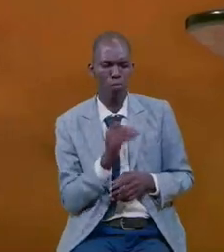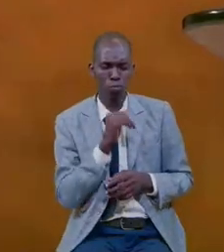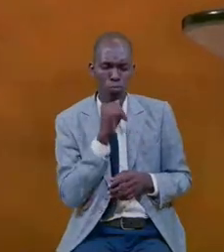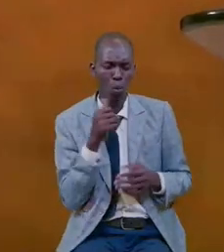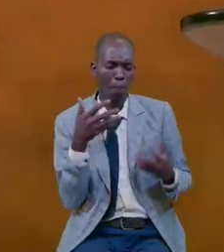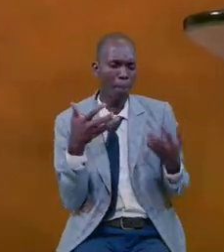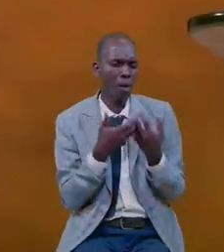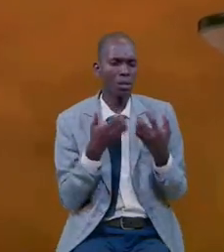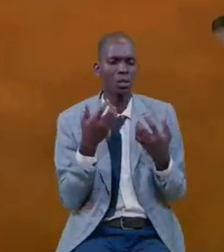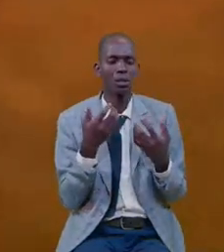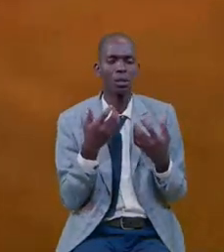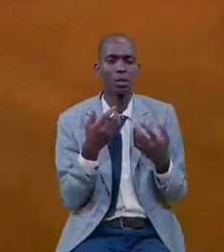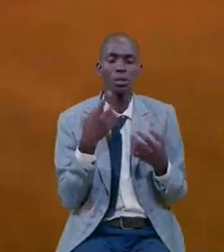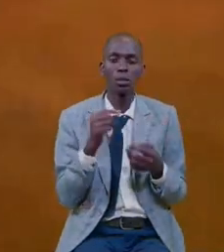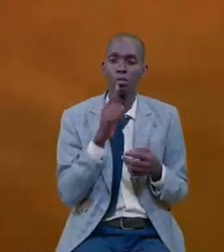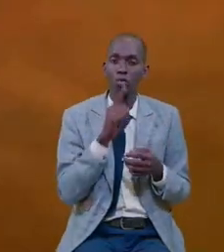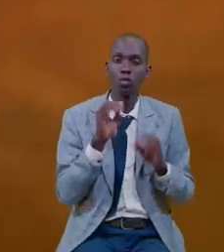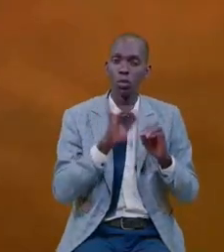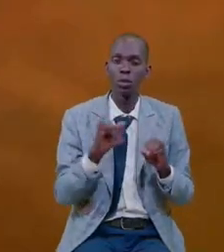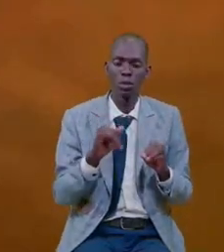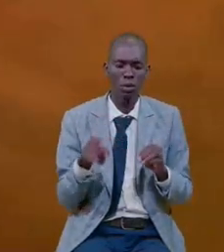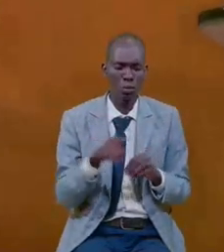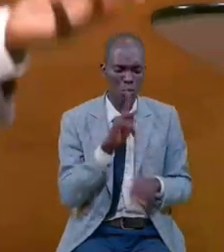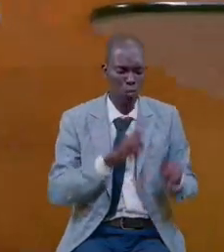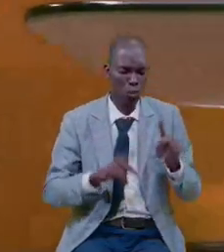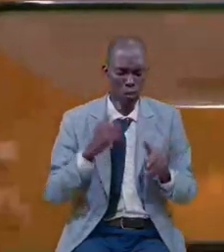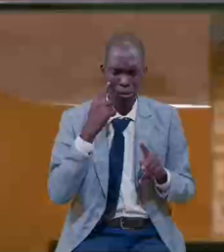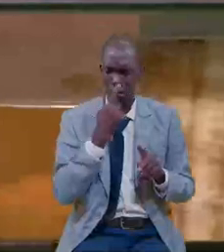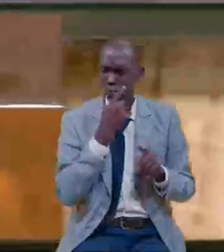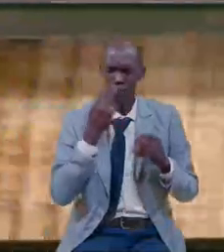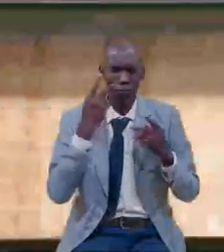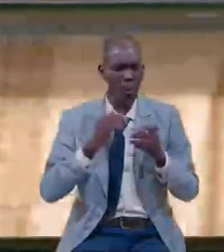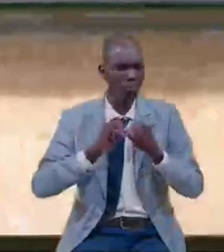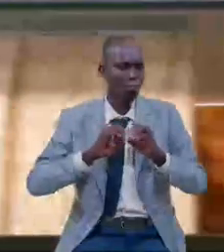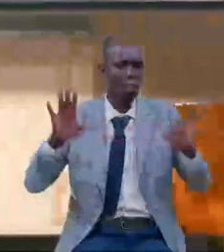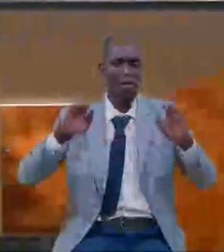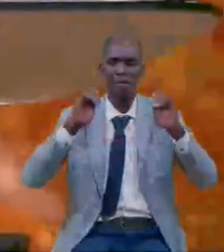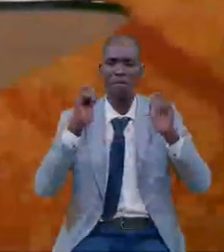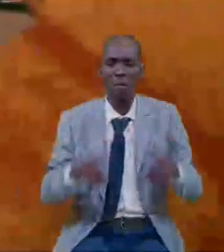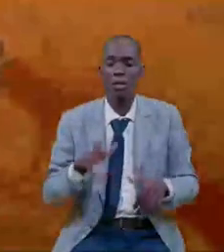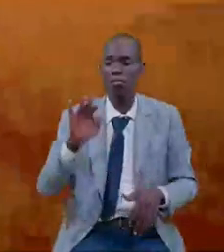détecter cela disant que ça c'est la fausse doctrine, ça ce n'est pas scripturaire. Alors nous combattons